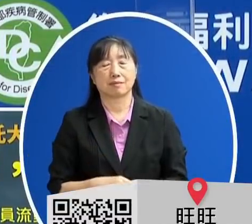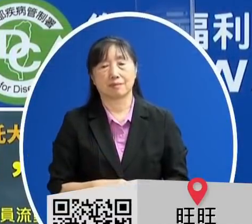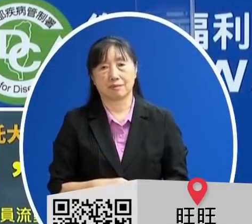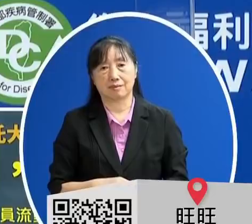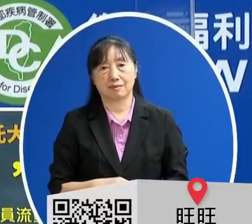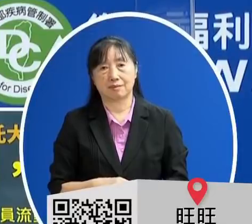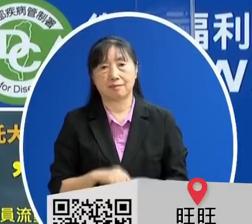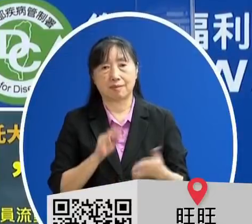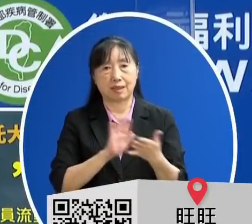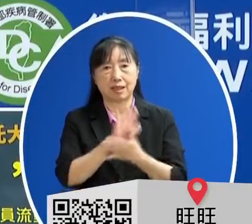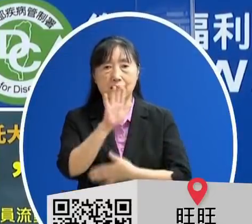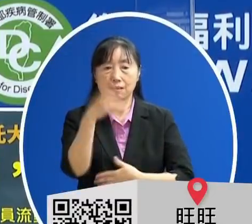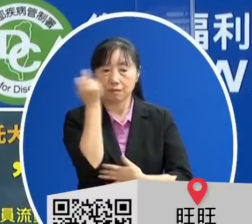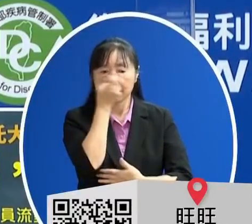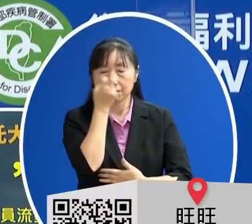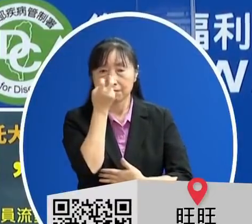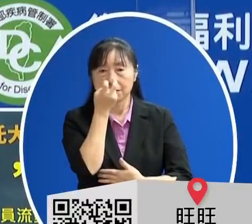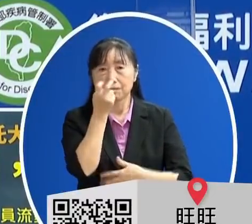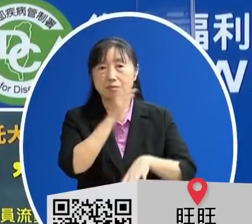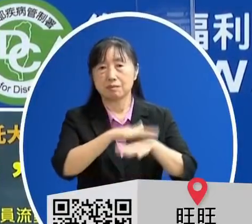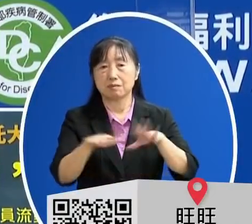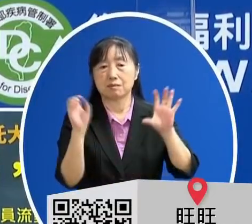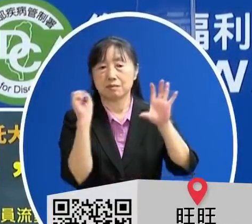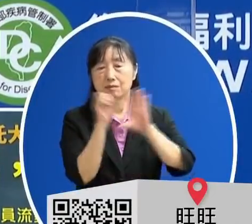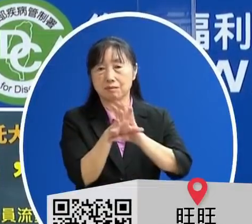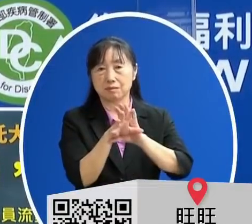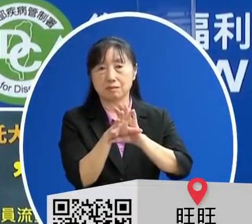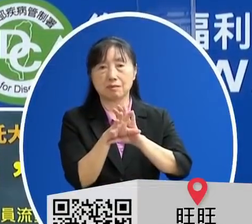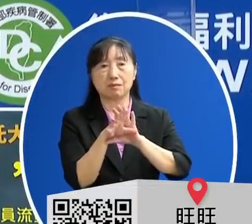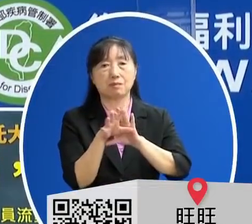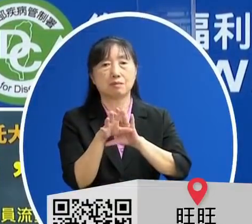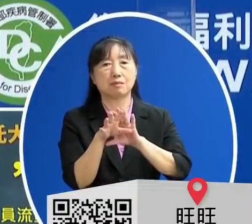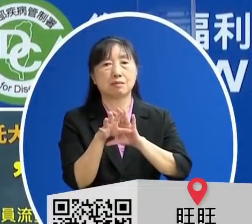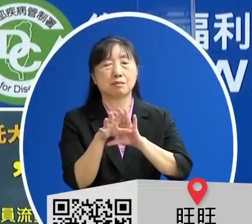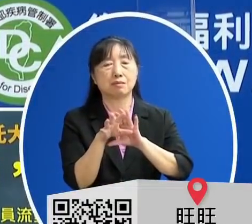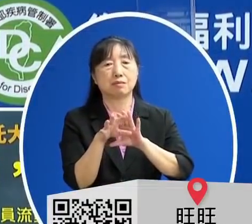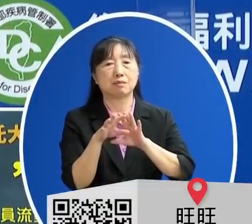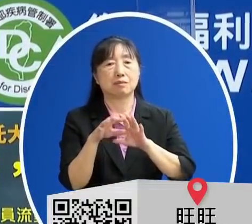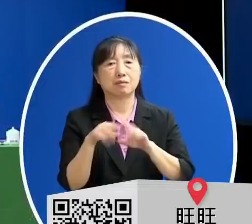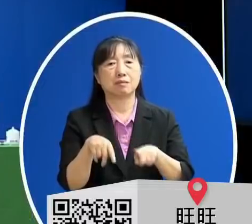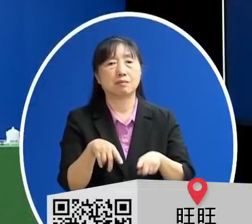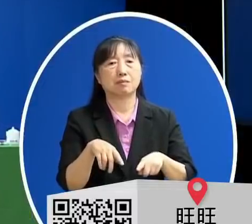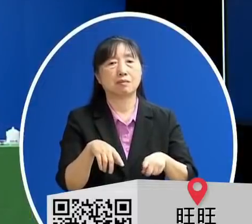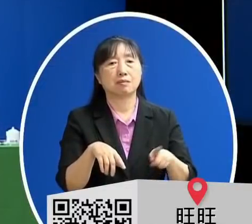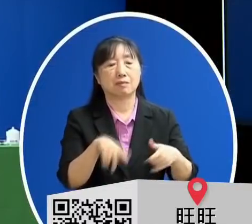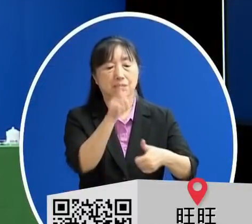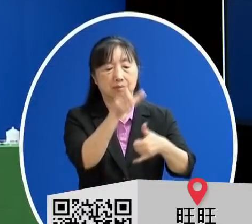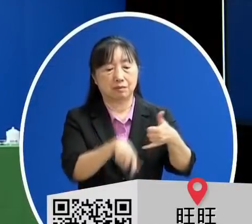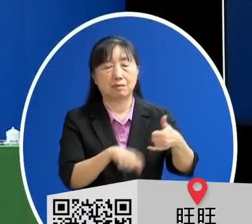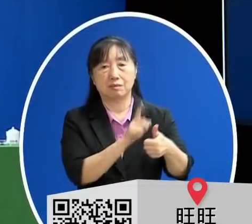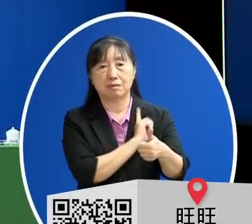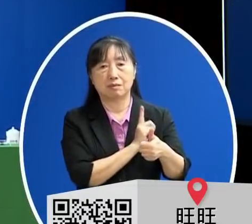我们检验的结果会上在健保那个个人的那个什么网。